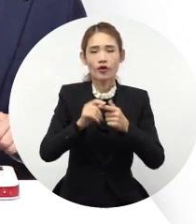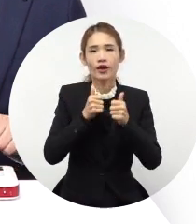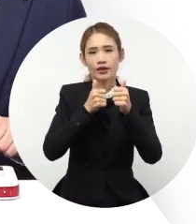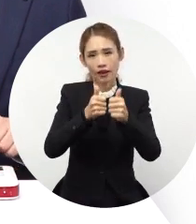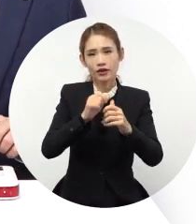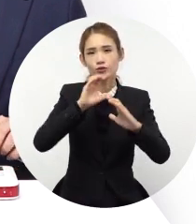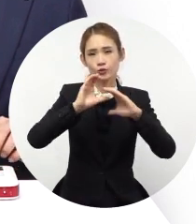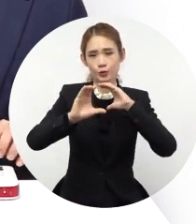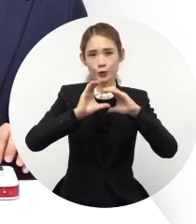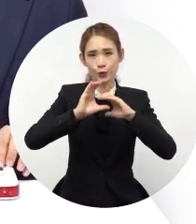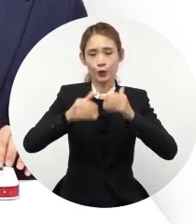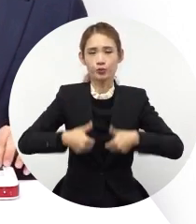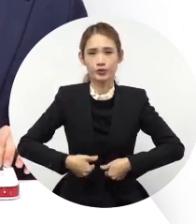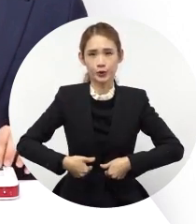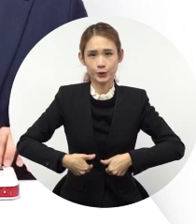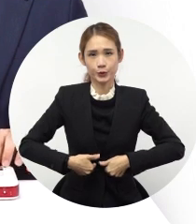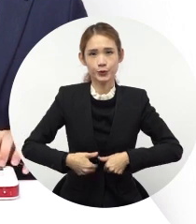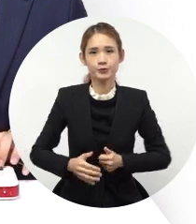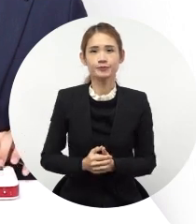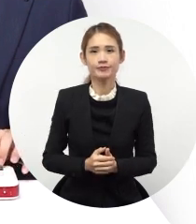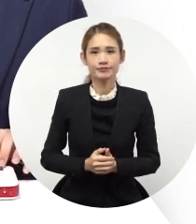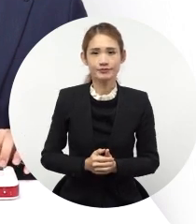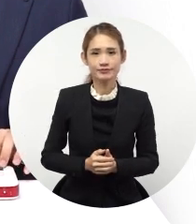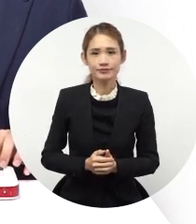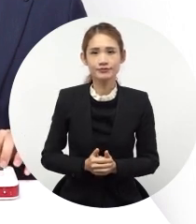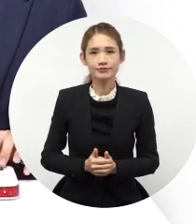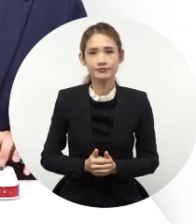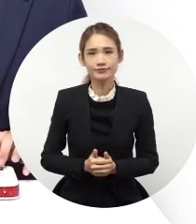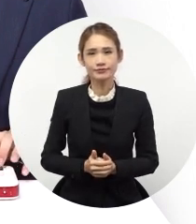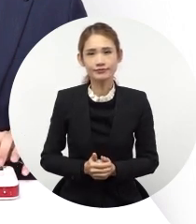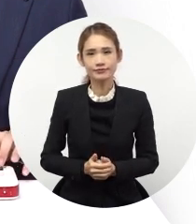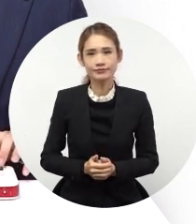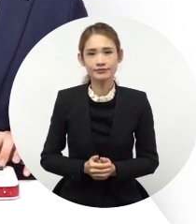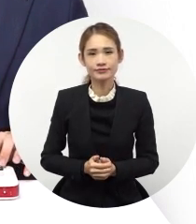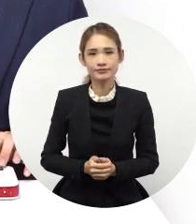소통하는 게 필요하다. 이 측면에서 말씀을 드려봤습니다.